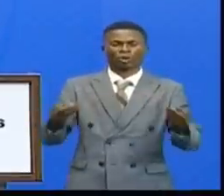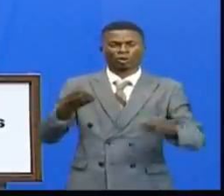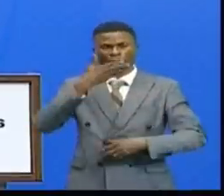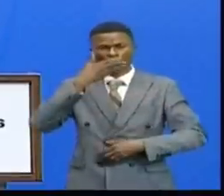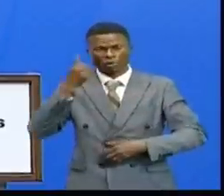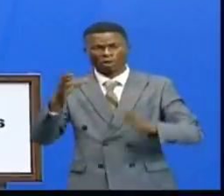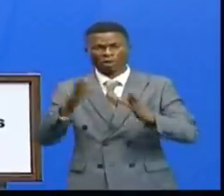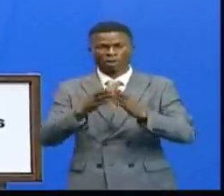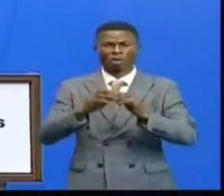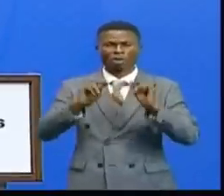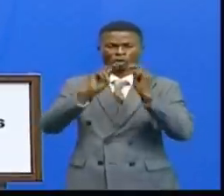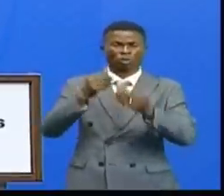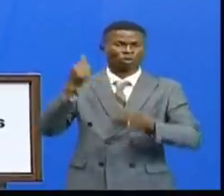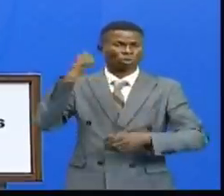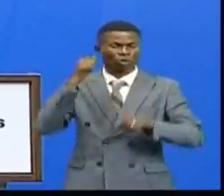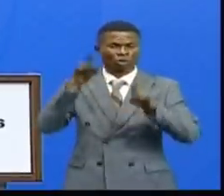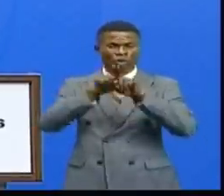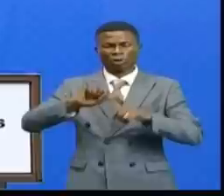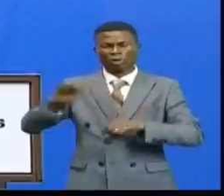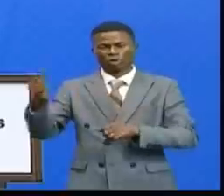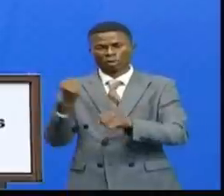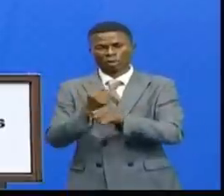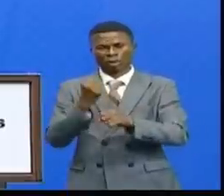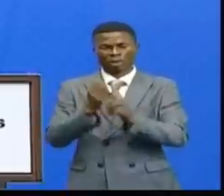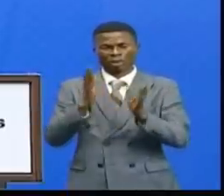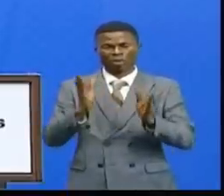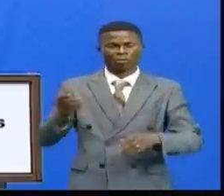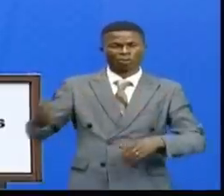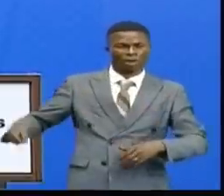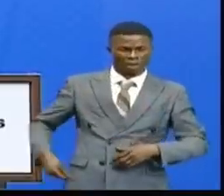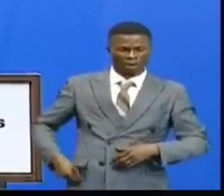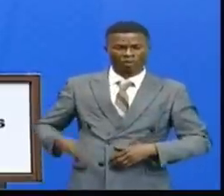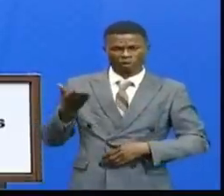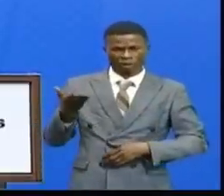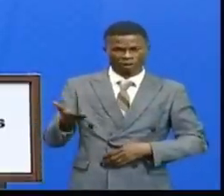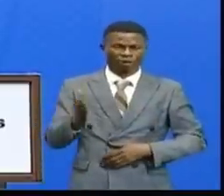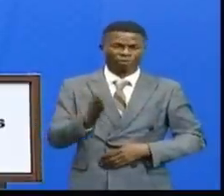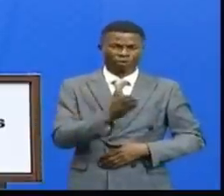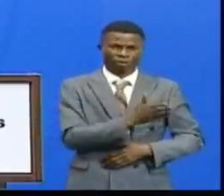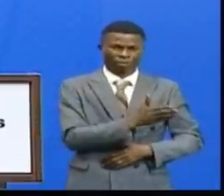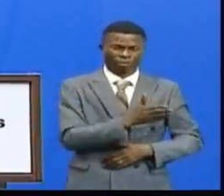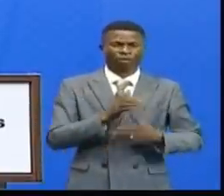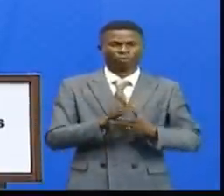cours avec les médecins ainsi que les autres catégories qui y sont liées.